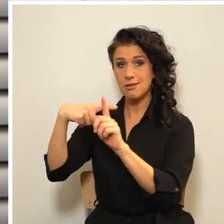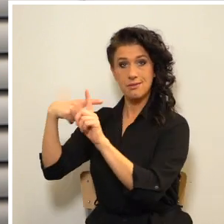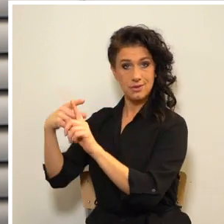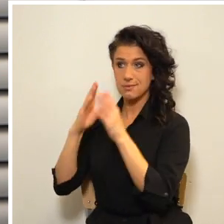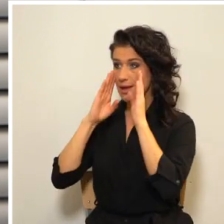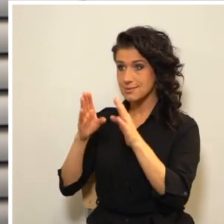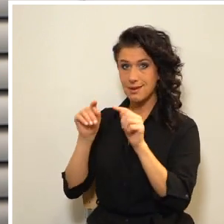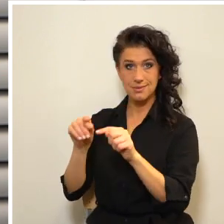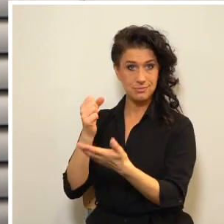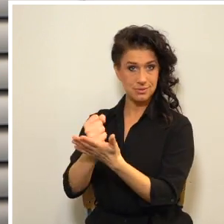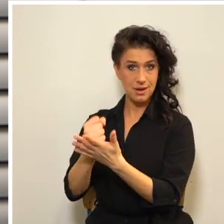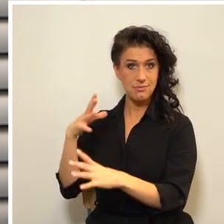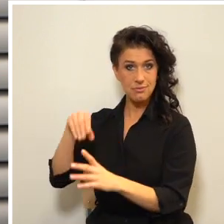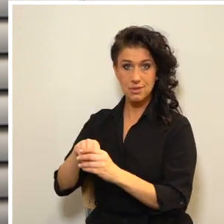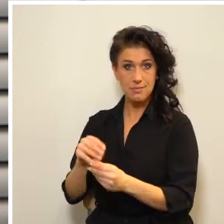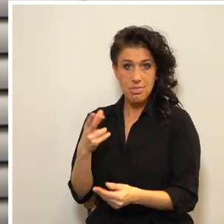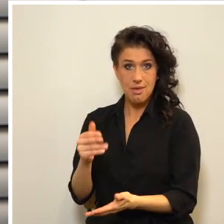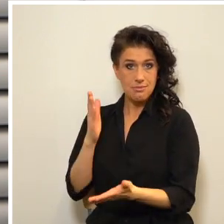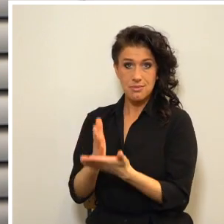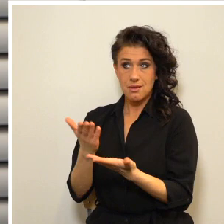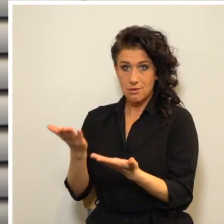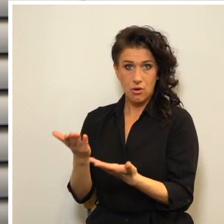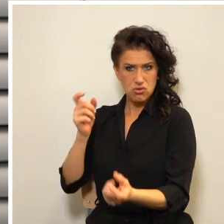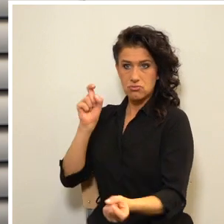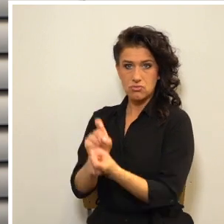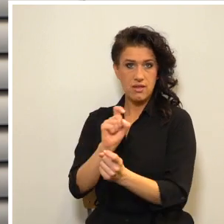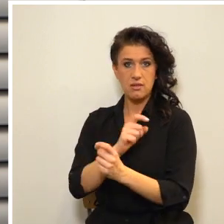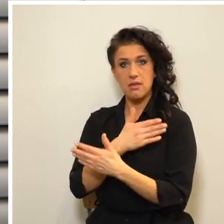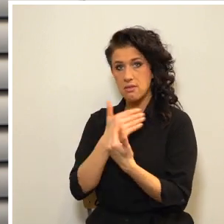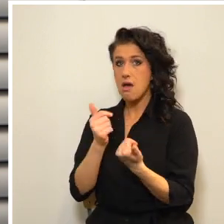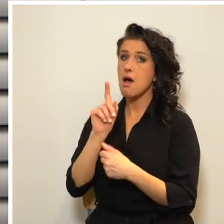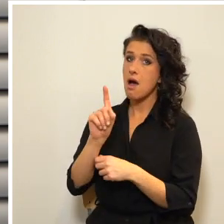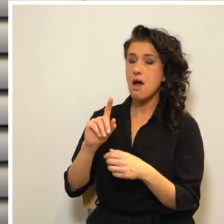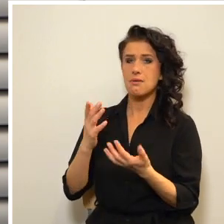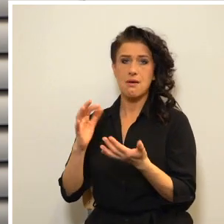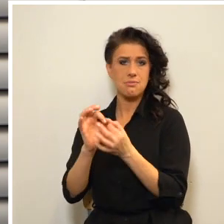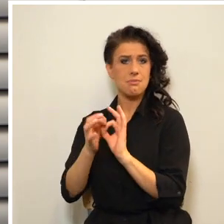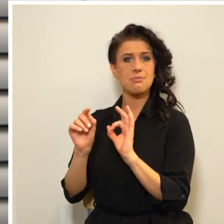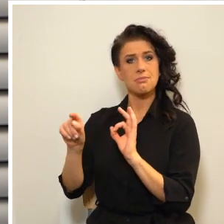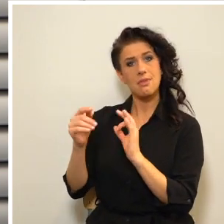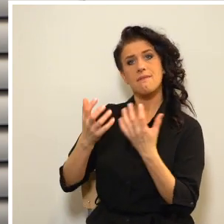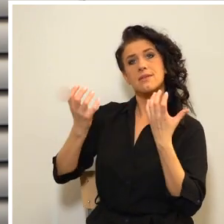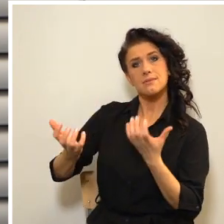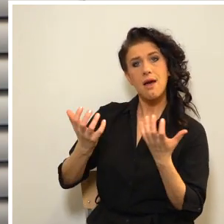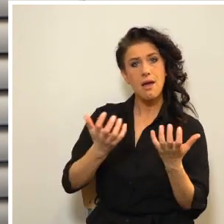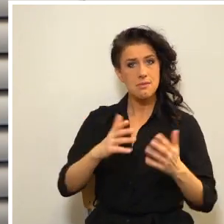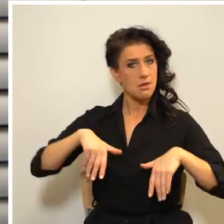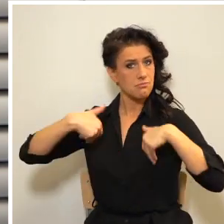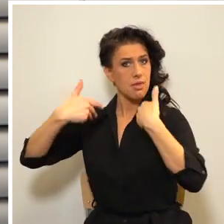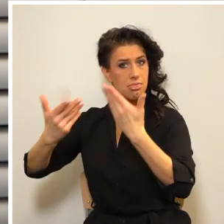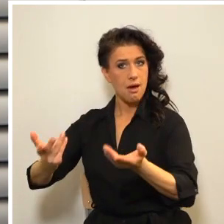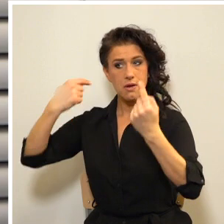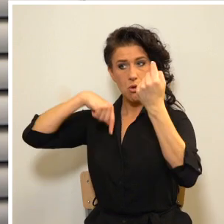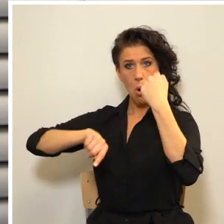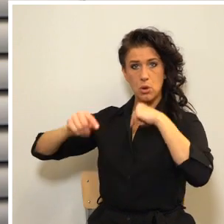do tej kwestii nie tylko nie wyraża sprzeciwu ale raczej nawet w takiej czy innej formie zachęcam więc więc